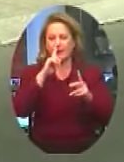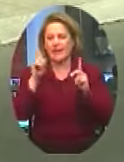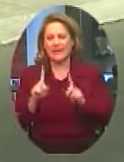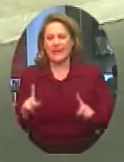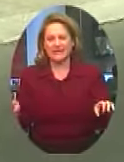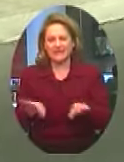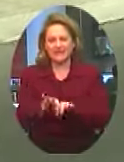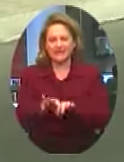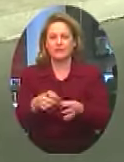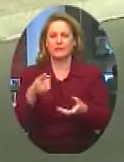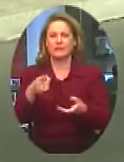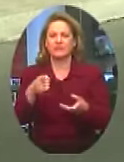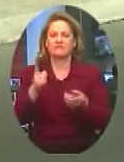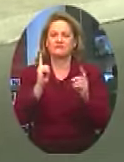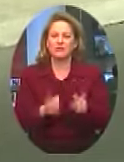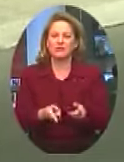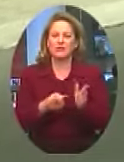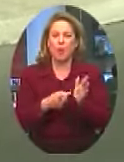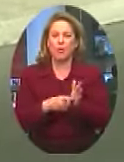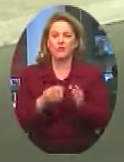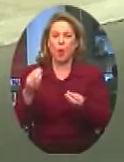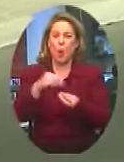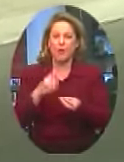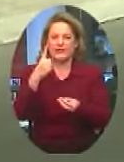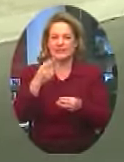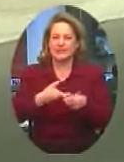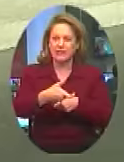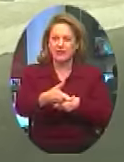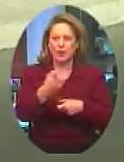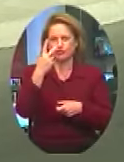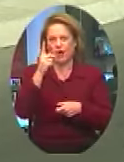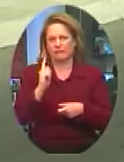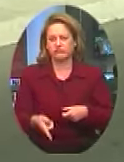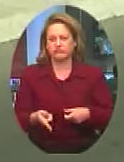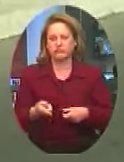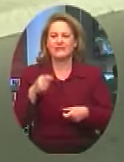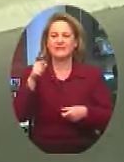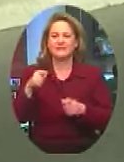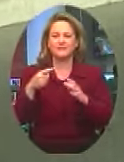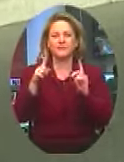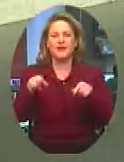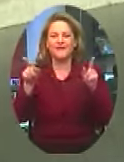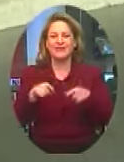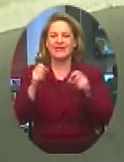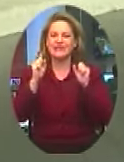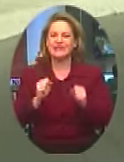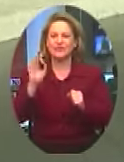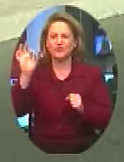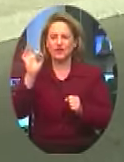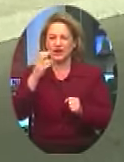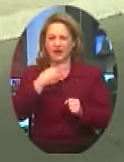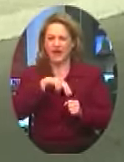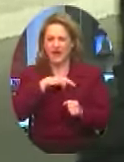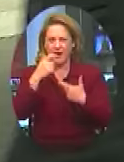מתווה שדורש שיהיה עכשיו צינור שני מתמר. זה מתווה שמבטל את סעיף היציבות הרגולטורית. המתווה שקיים